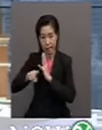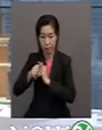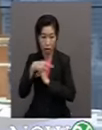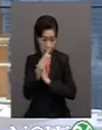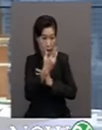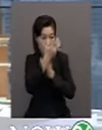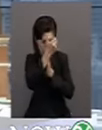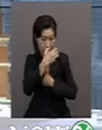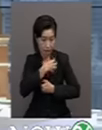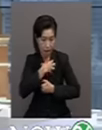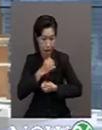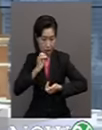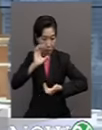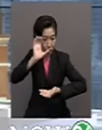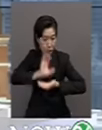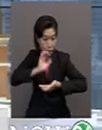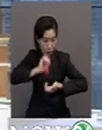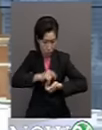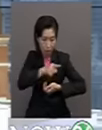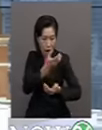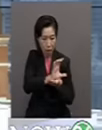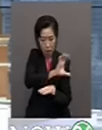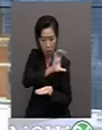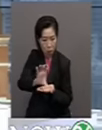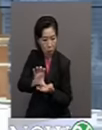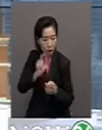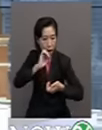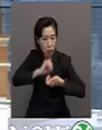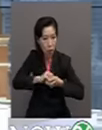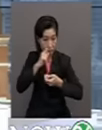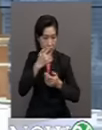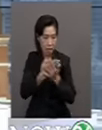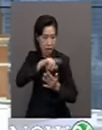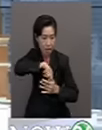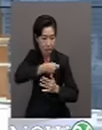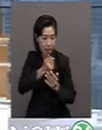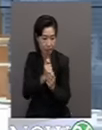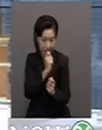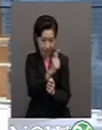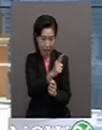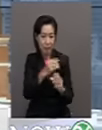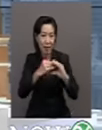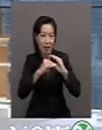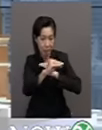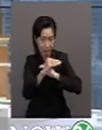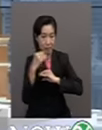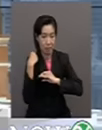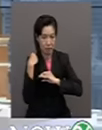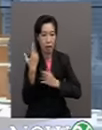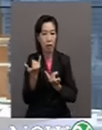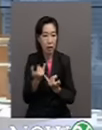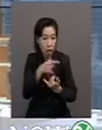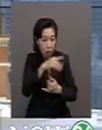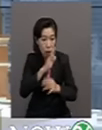าเงินเข้ามาเอามาเป็นคล้ายๆกับเงินร่วมลงทุนแล้วจะมีผลตอบแทนให้นะฮะแล้วเสร็จปุ๊บอันนี้คือส่วนหนึ่งที่ไประดมเงินม